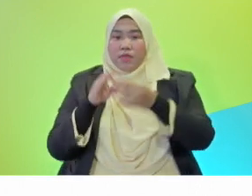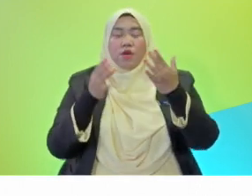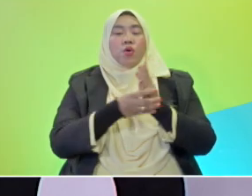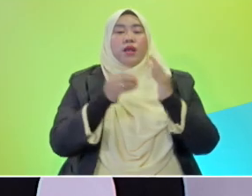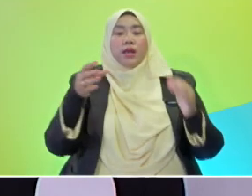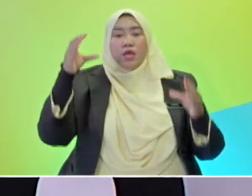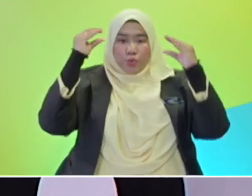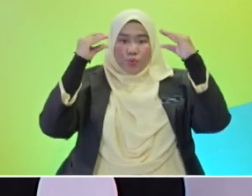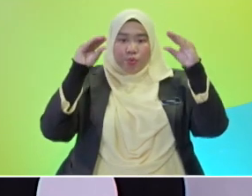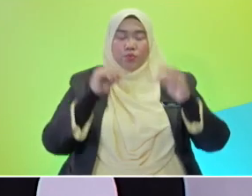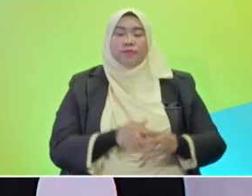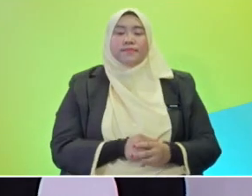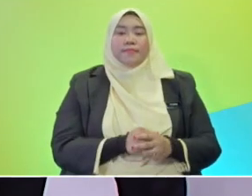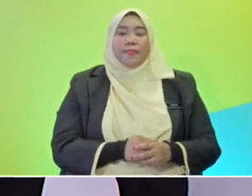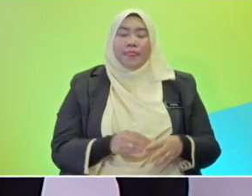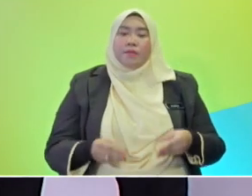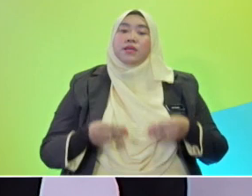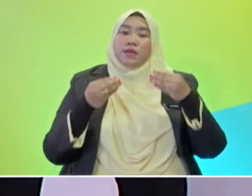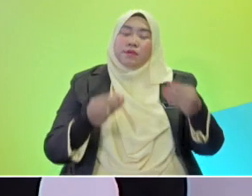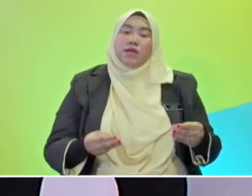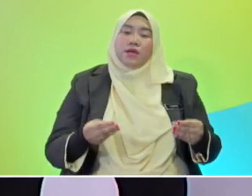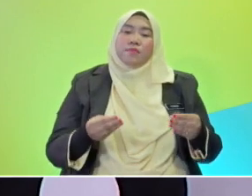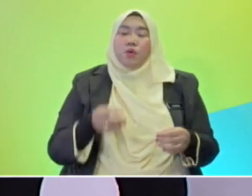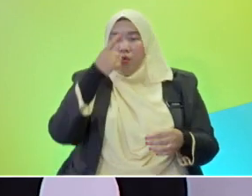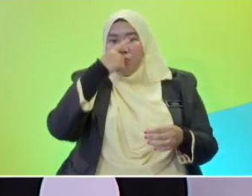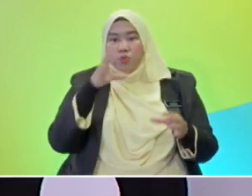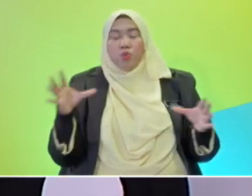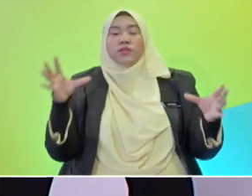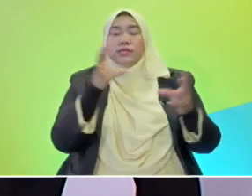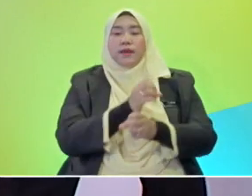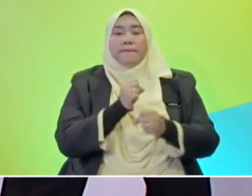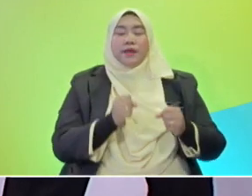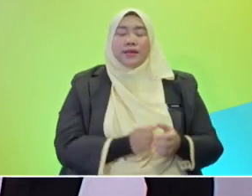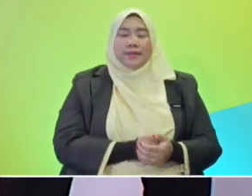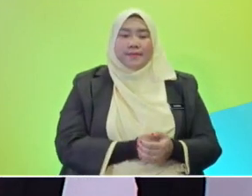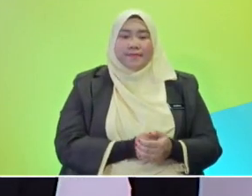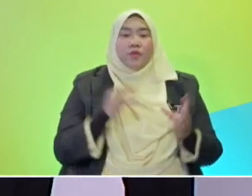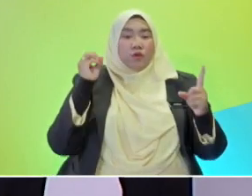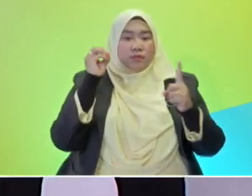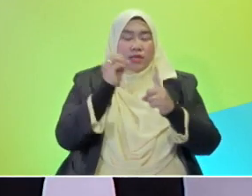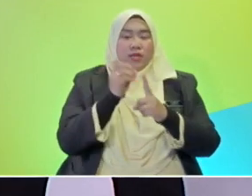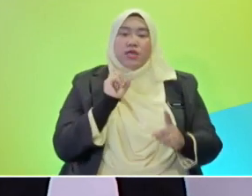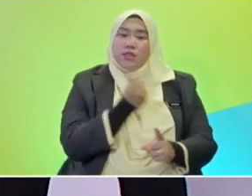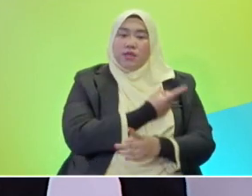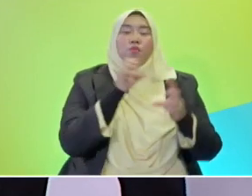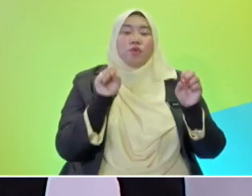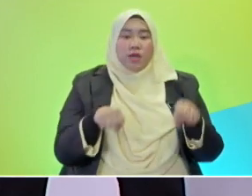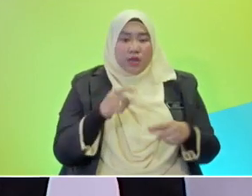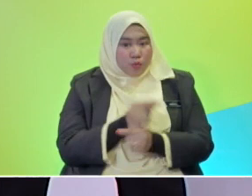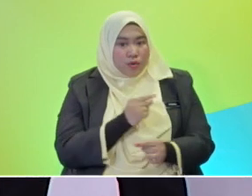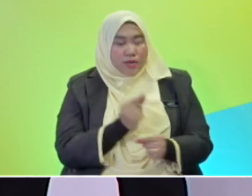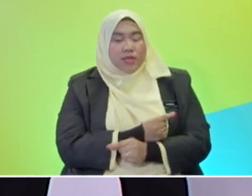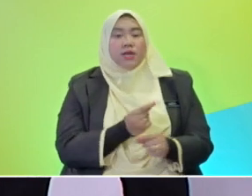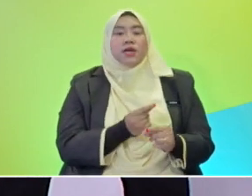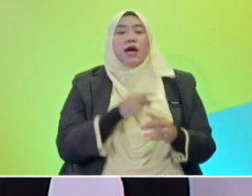murid itu untuk memberi mereka peluang untuk mencapai objektif seterusnya kita juga boleh menggunakan senarai namun murid